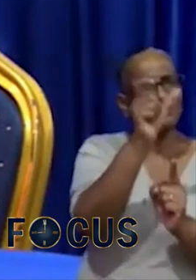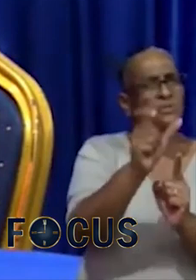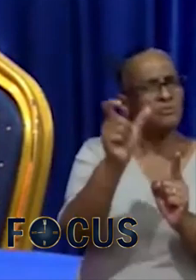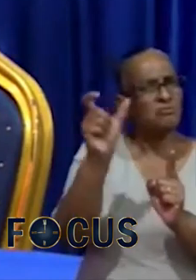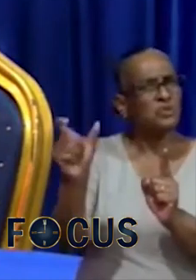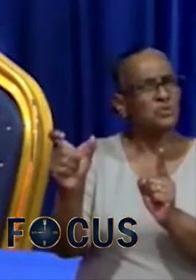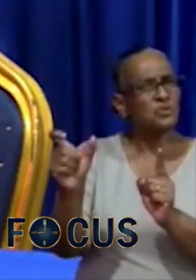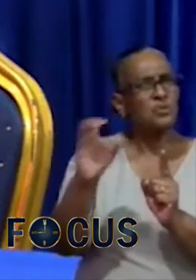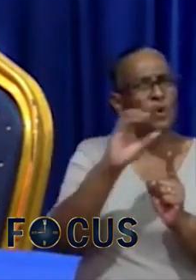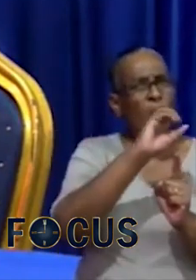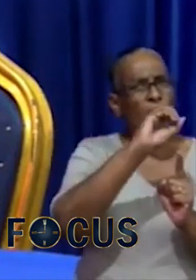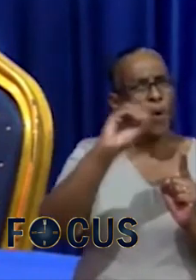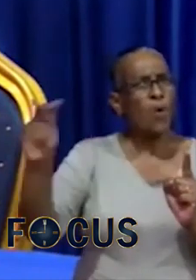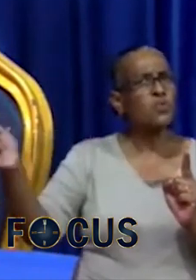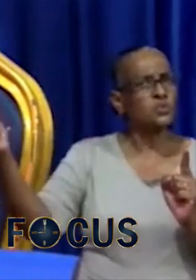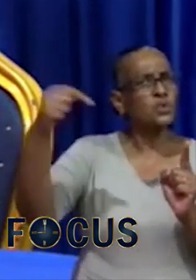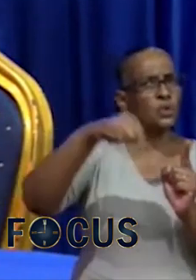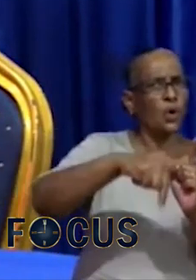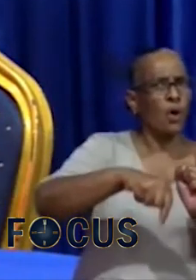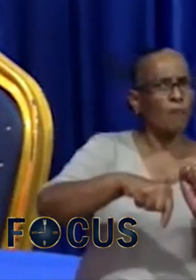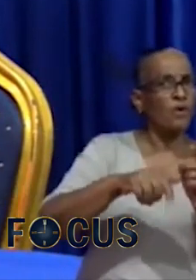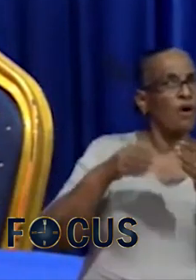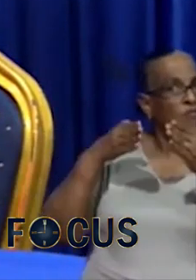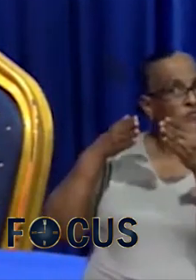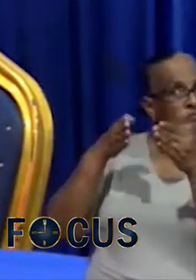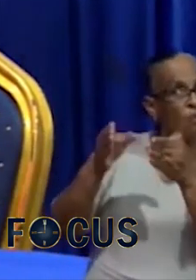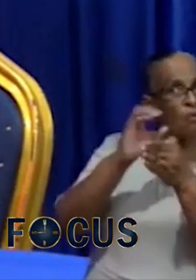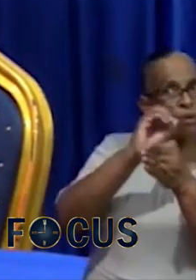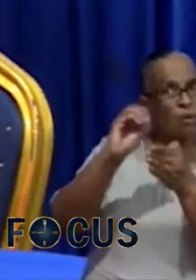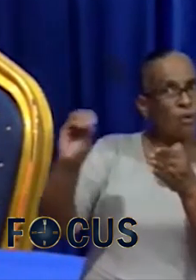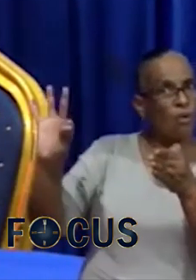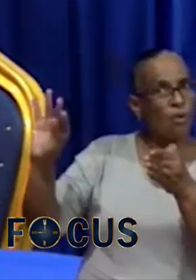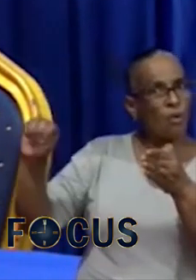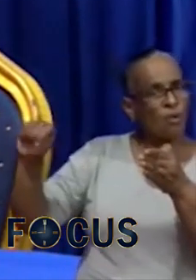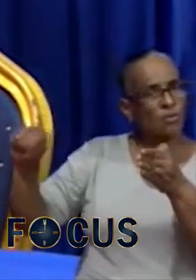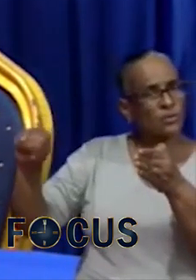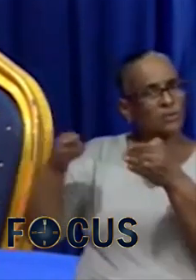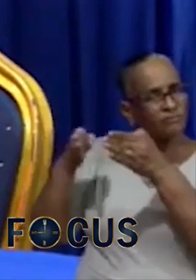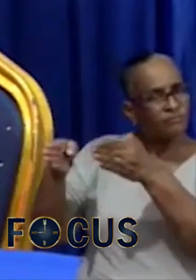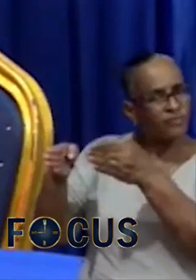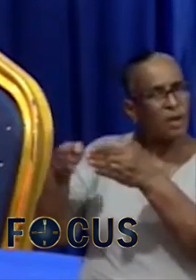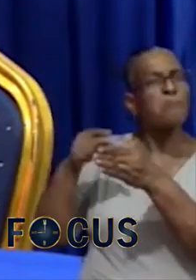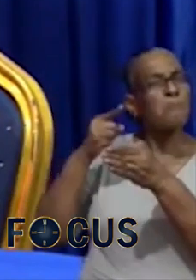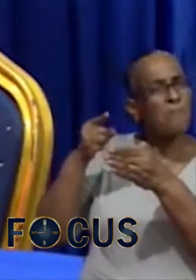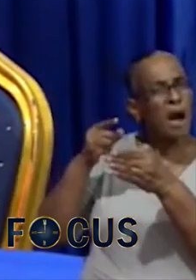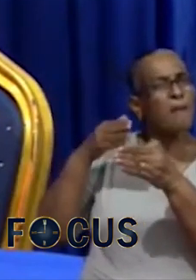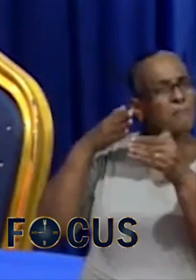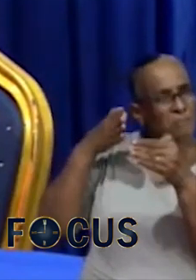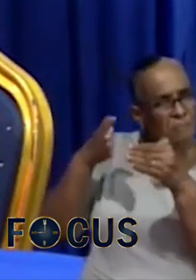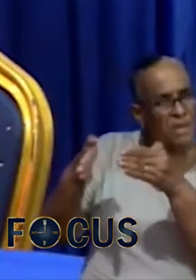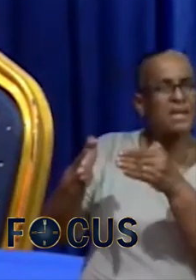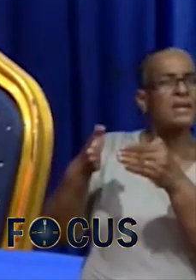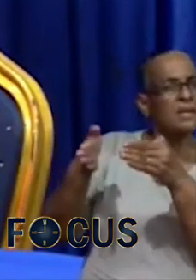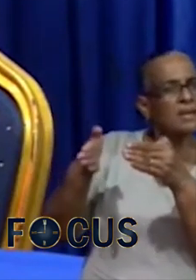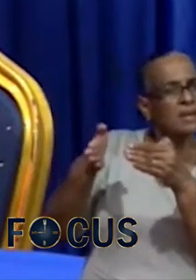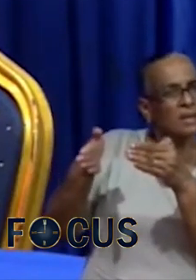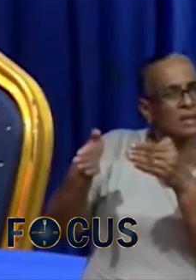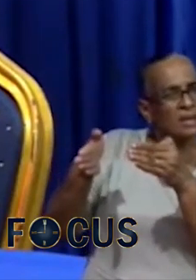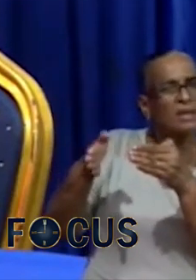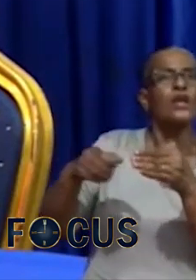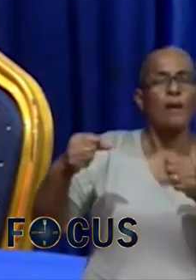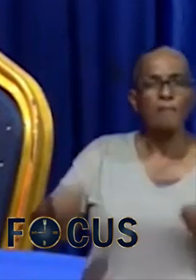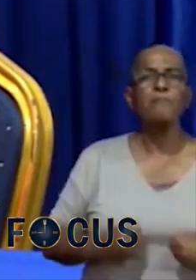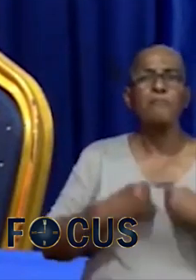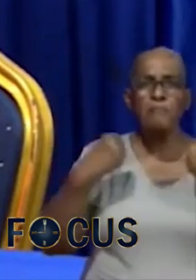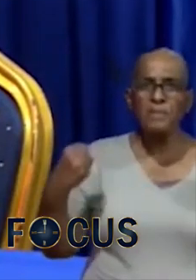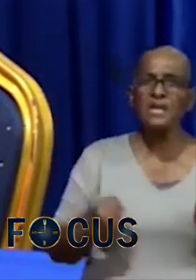oosten, dan is niet alleen onze focus op het oosten natuurlijk, maar wel veel meer gericht op het oosten. En dan zijn we dus